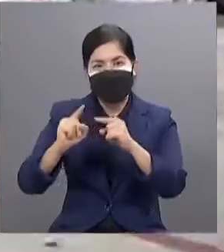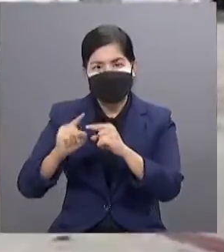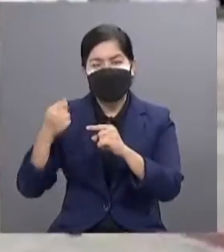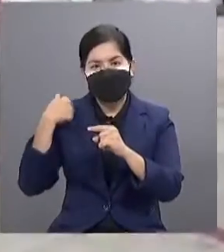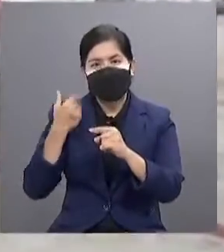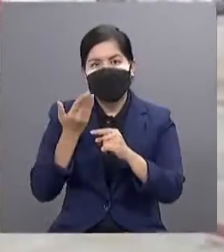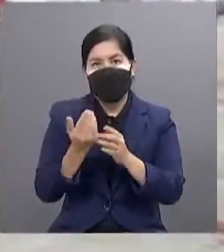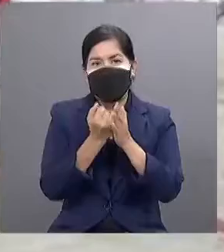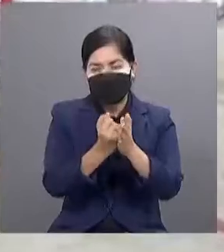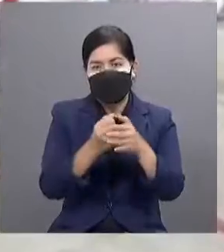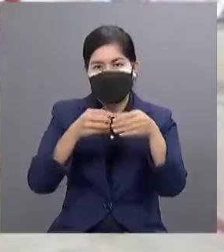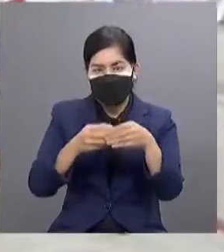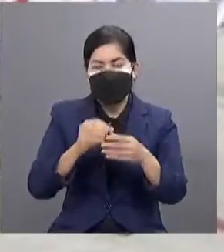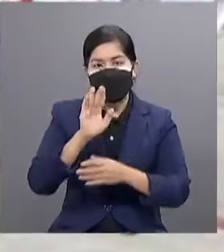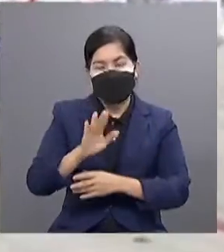อ่ะ